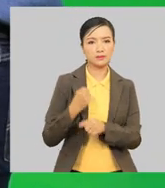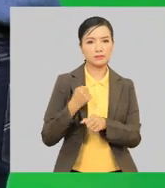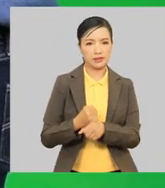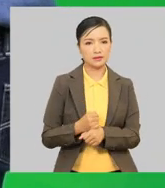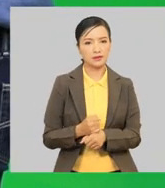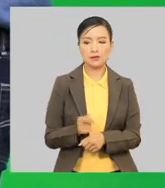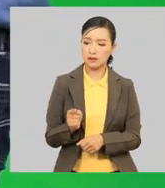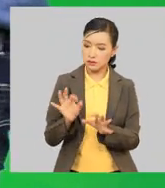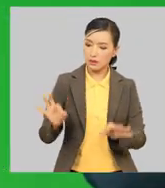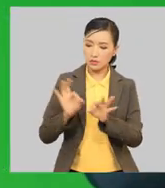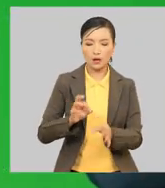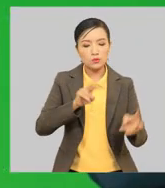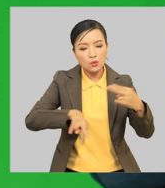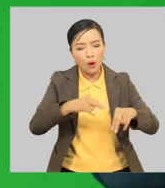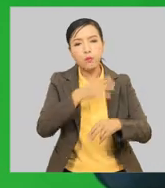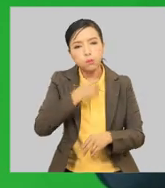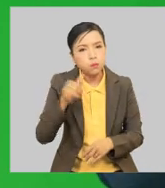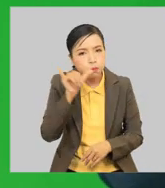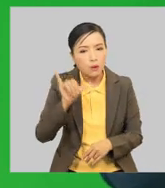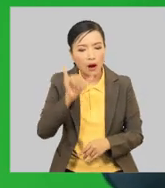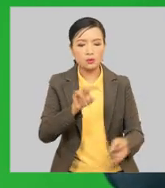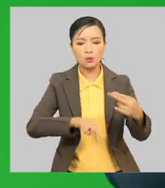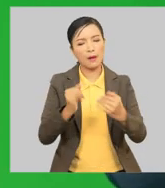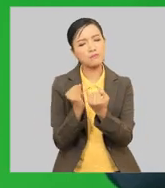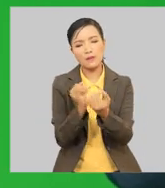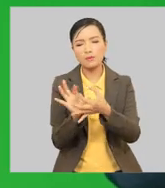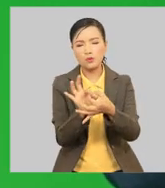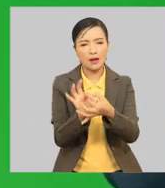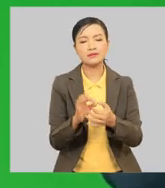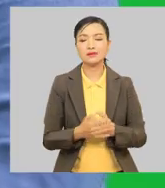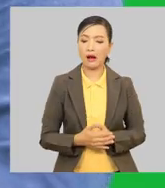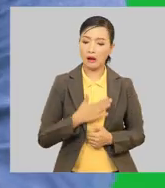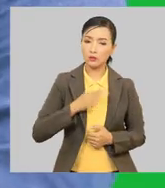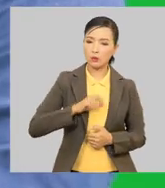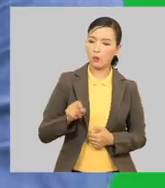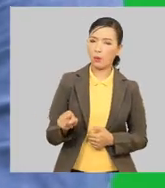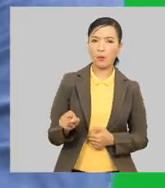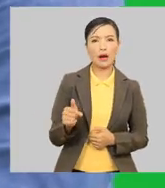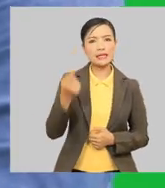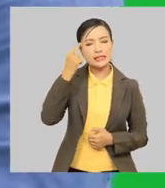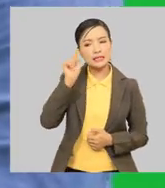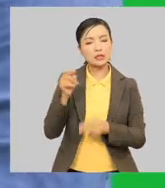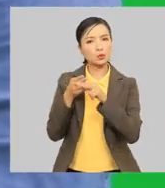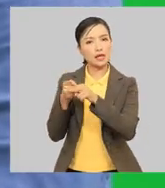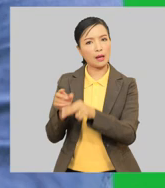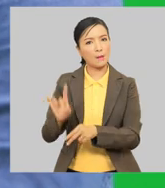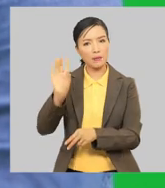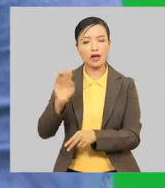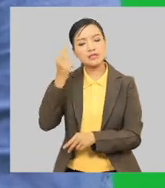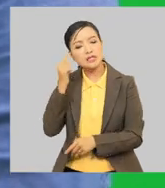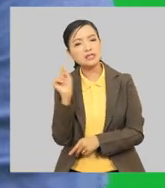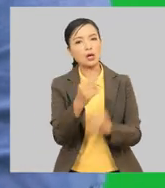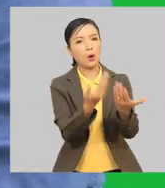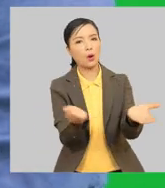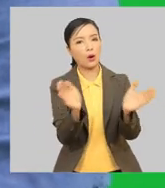ได้ฉันต้องทำงานแล้วที่สำคัญคือดูแลคุณยายเขามีความผูกพันกับคุณยายมากเราก็เลยรู้สึกว่าเขาไม่ได้คิดถึงแค่ตัว